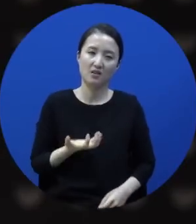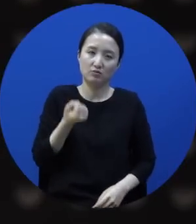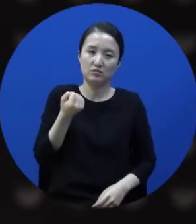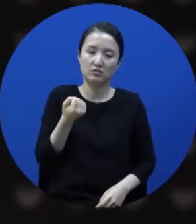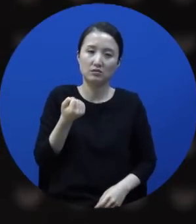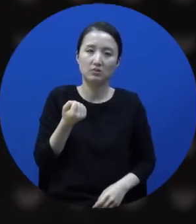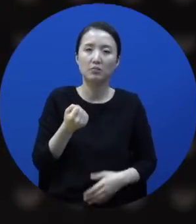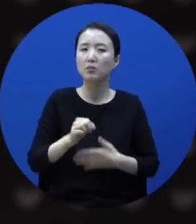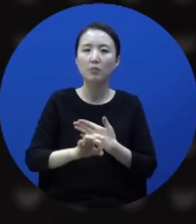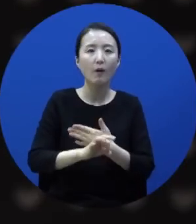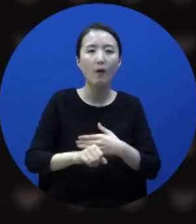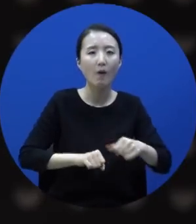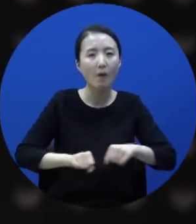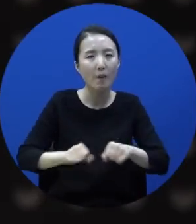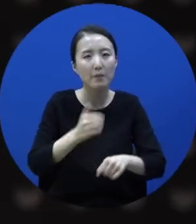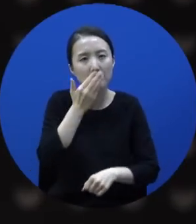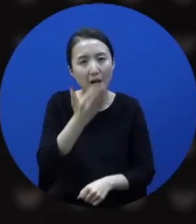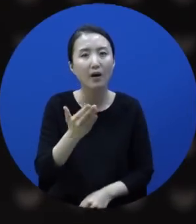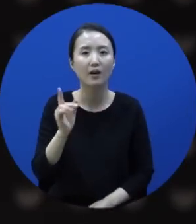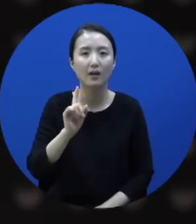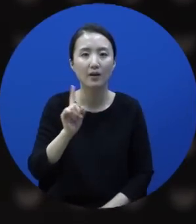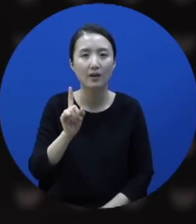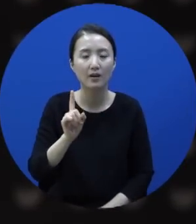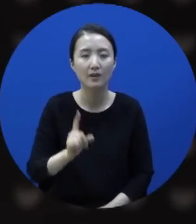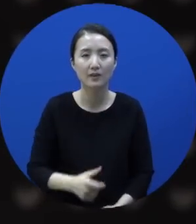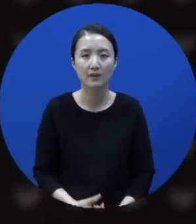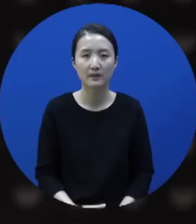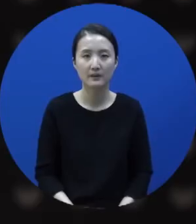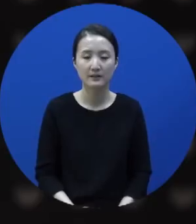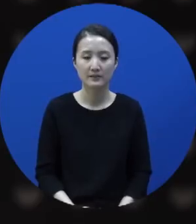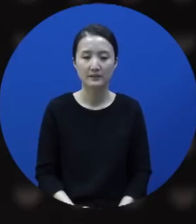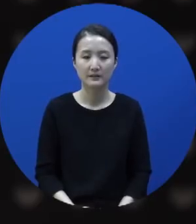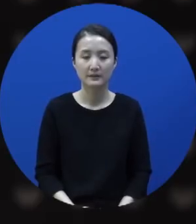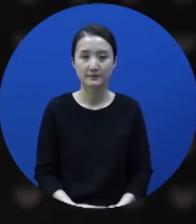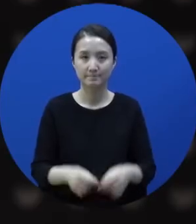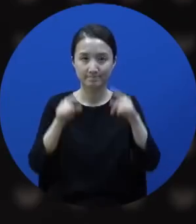다른 특성 하나를 가지고 어떤 걸 할 수 있을까요?